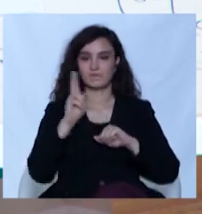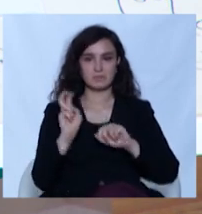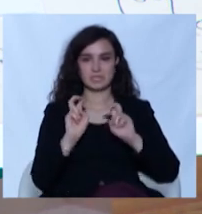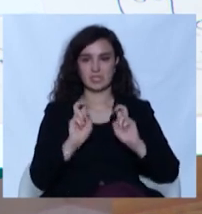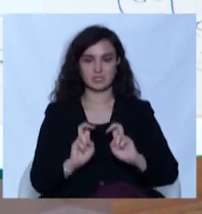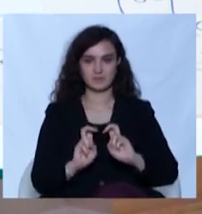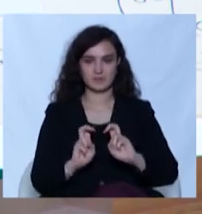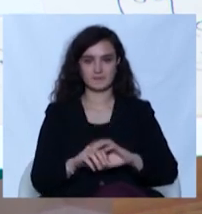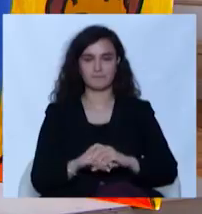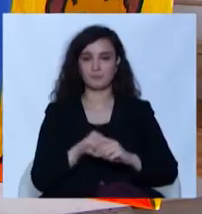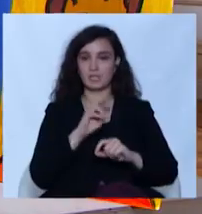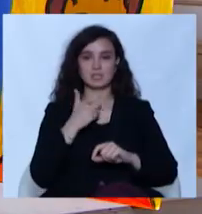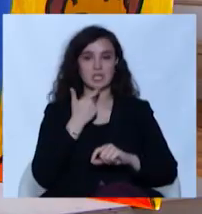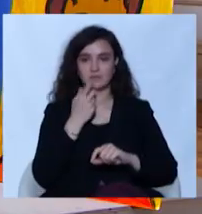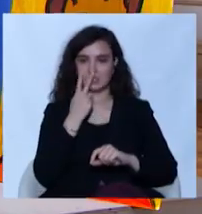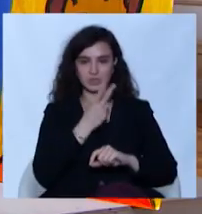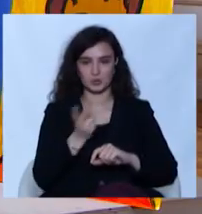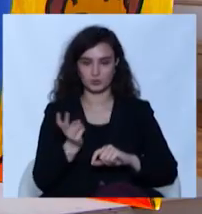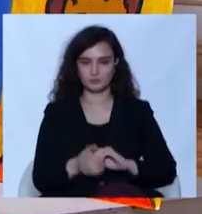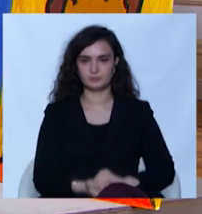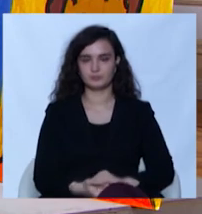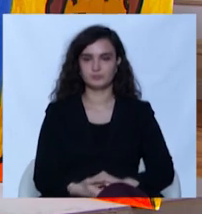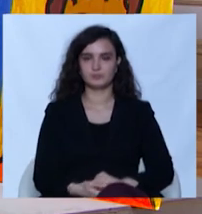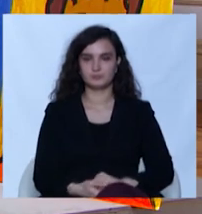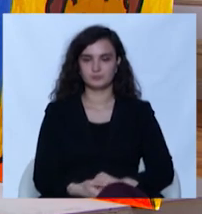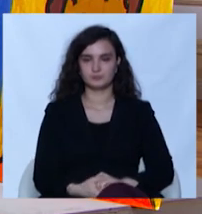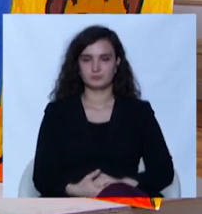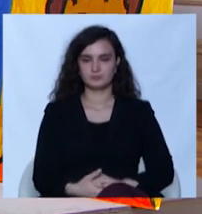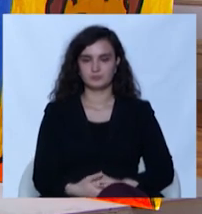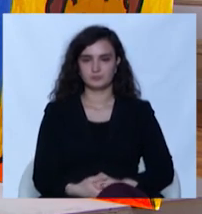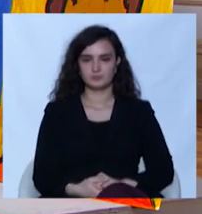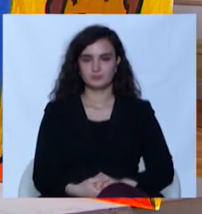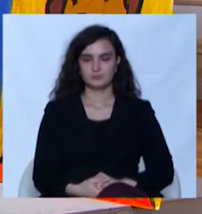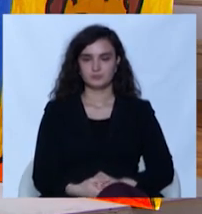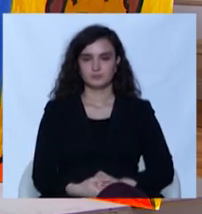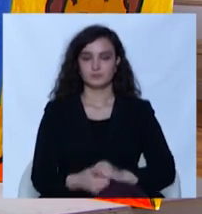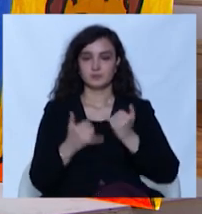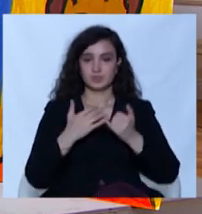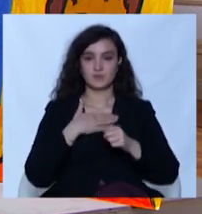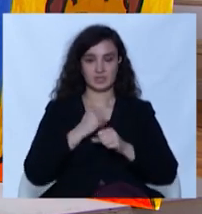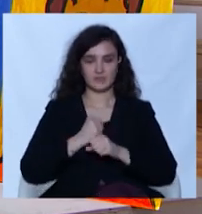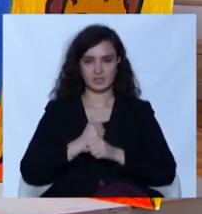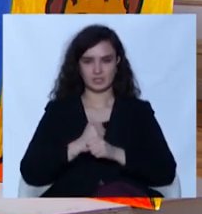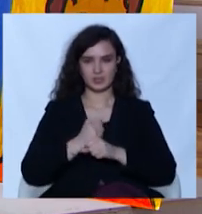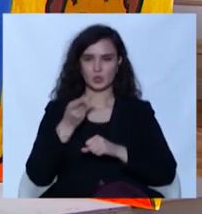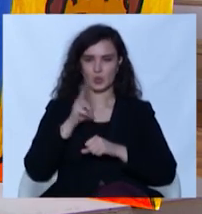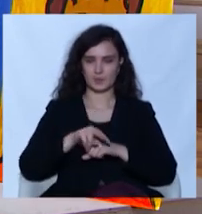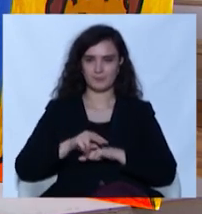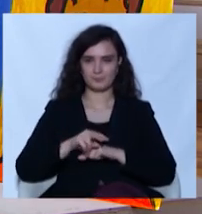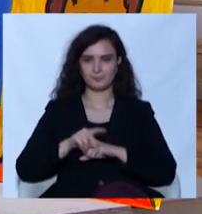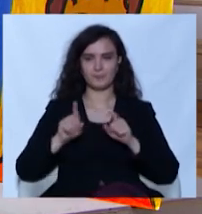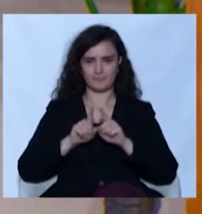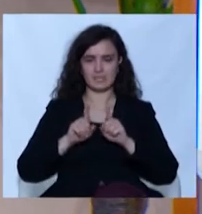დაისვათ, ან დაათვალიეროთ. აი, ხო, ეხა ჩვენ გავაკეთეთ, ნახეთ, ორი